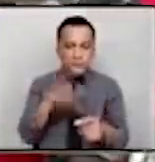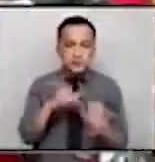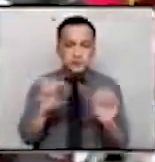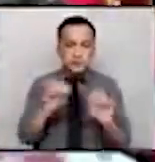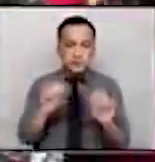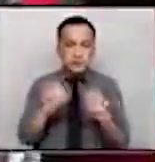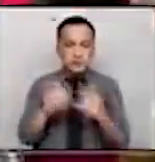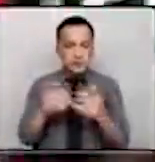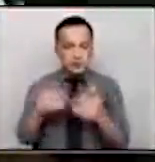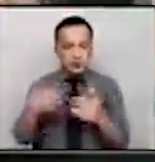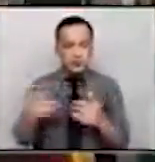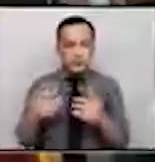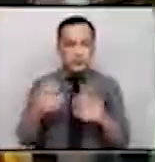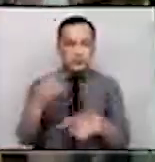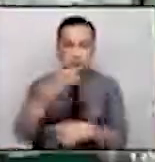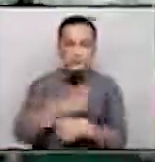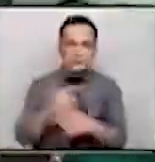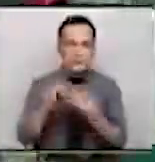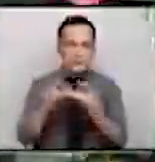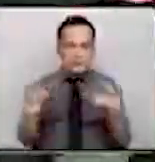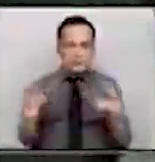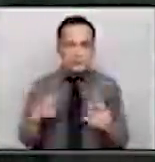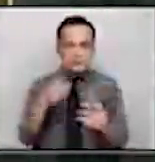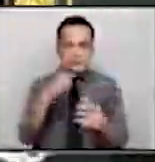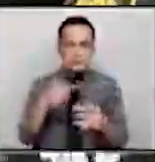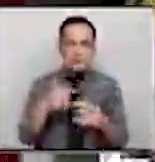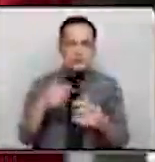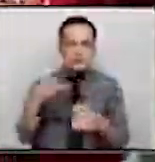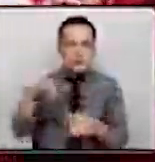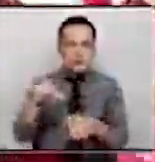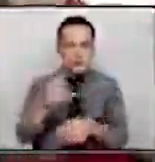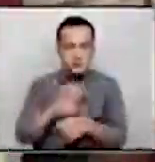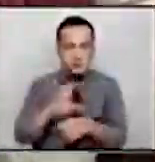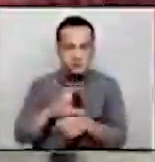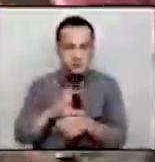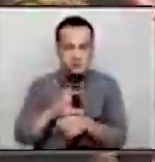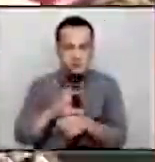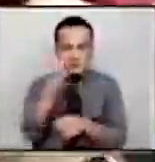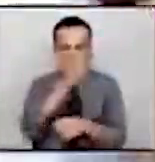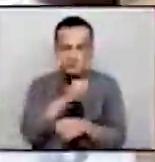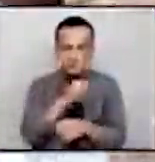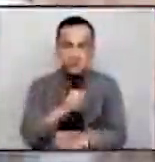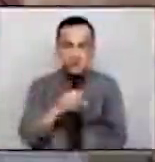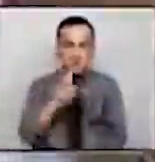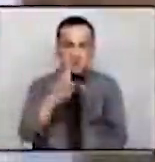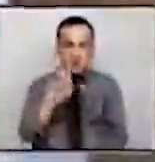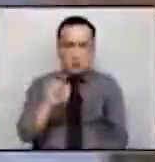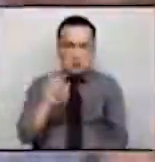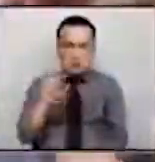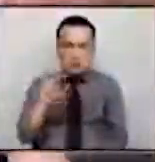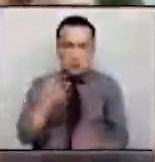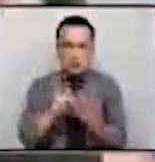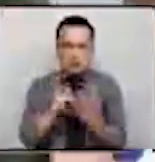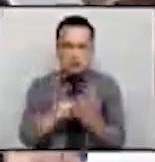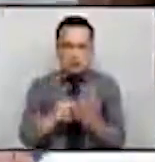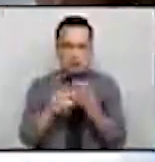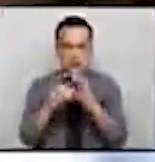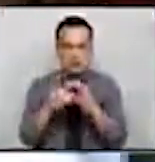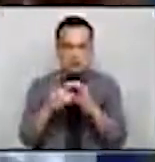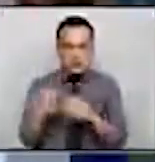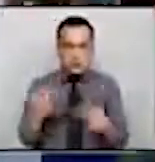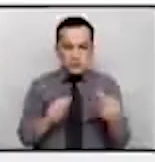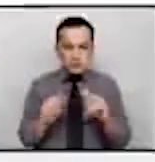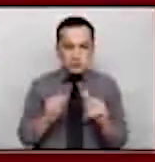crowd estimate ng Quiapo Church Operations Center, higit 1.2 million ang bilang ng mga debotong nakiisa sa mga aktibidad ng pista ng